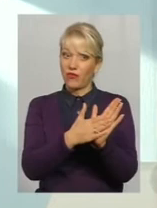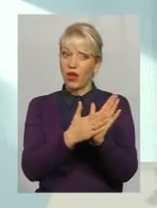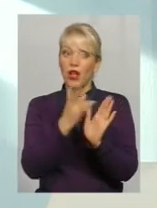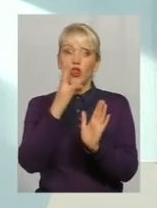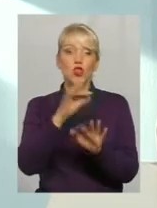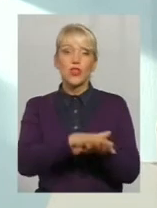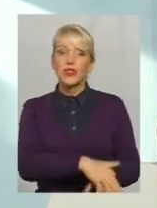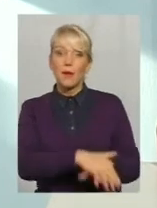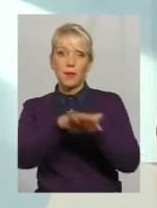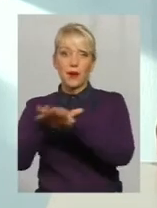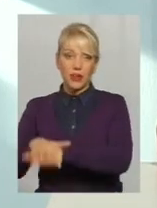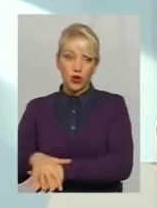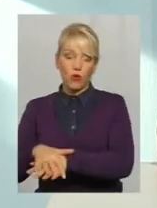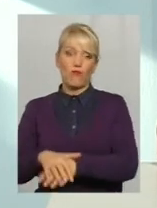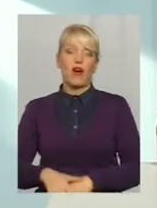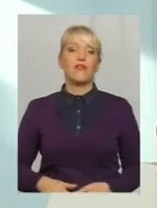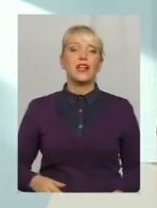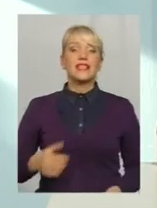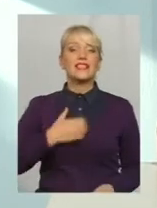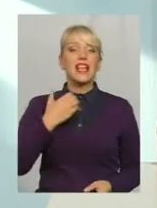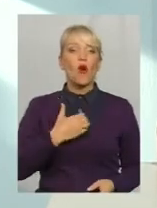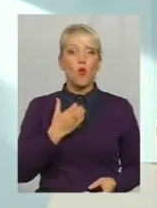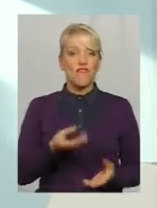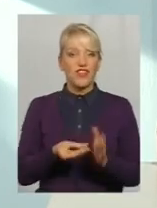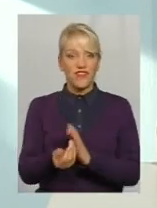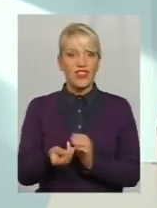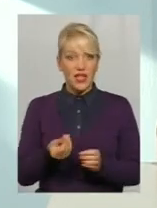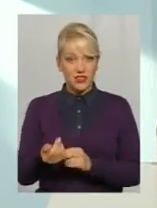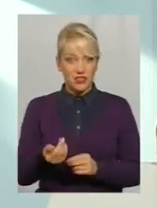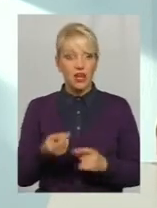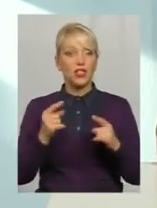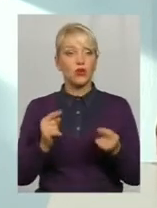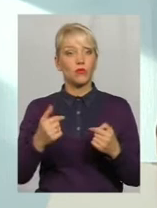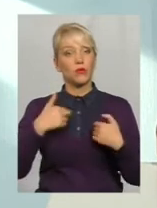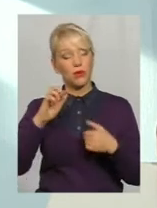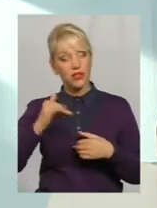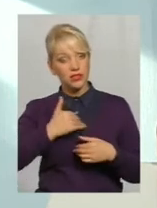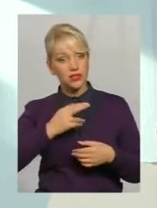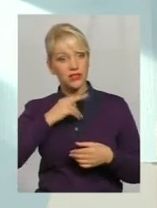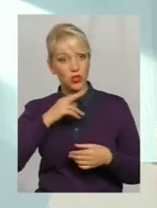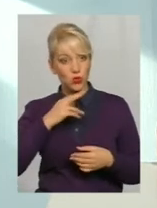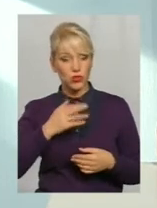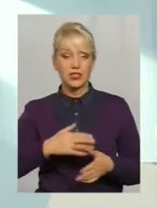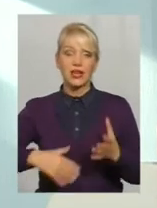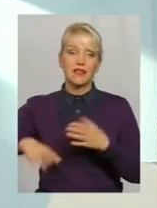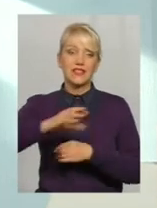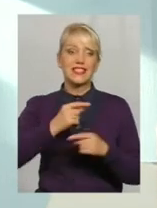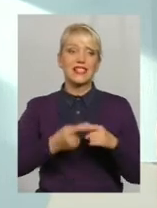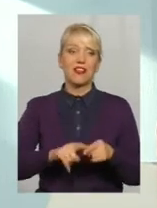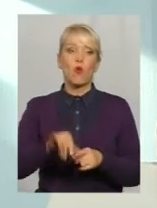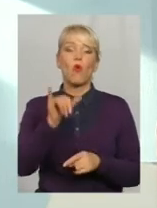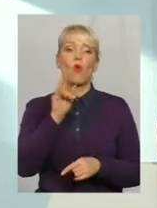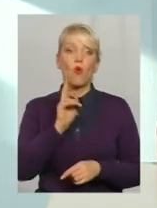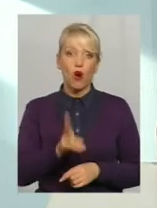перерахував відповідні страхові внески. І цей період не буде зарахований. Тому я б дуже хотіла звернутися сьогодні до всіх тих, у